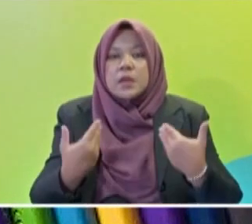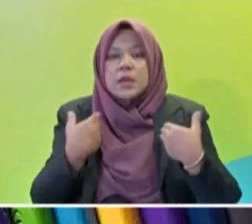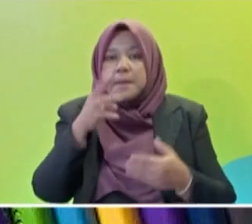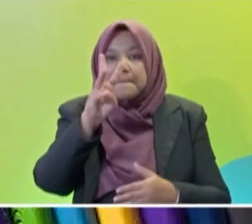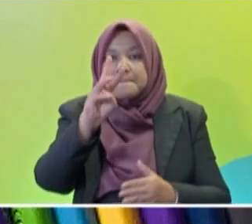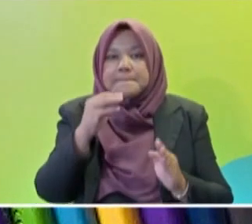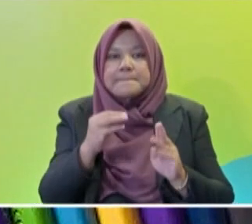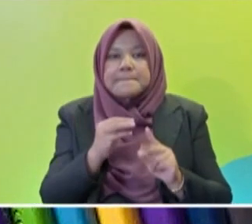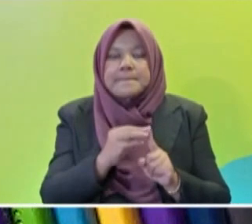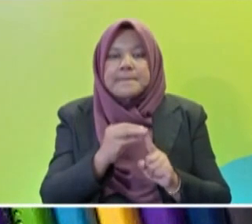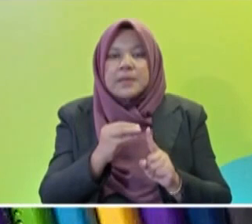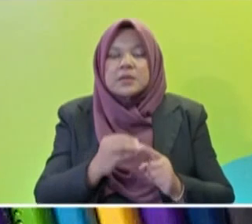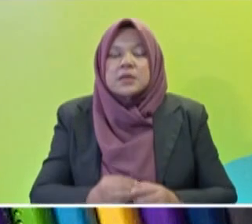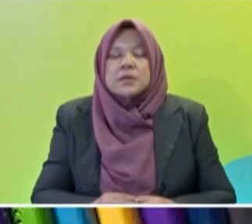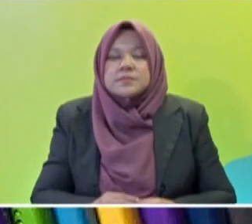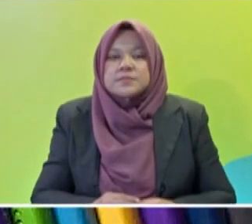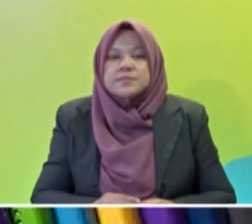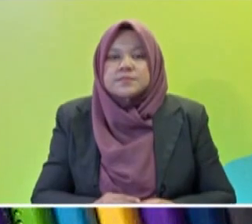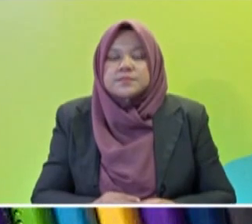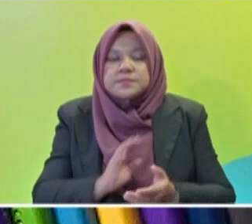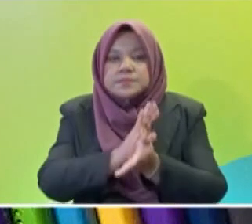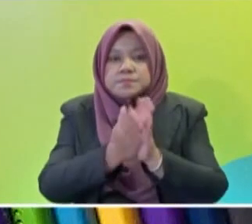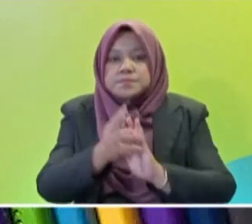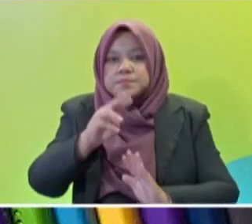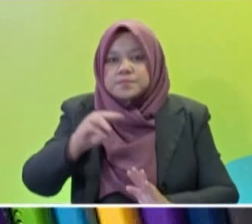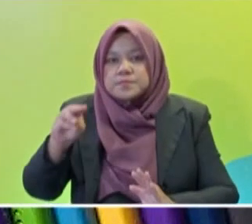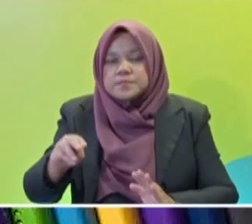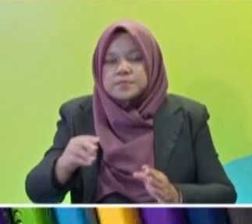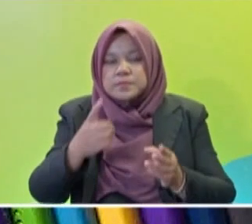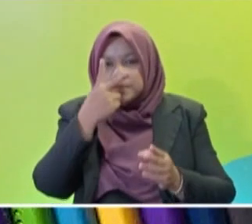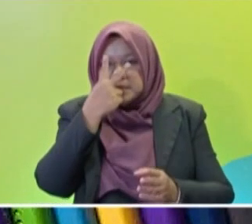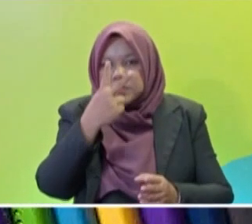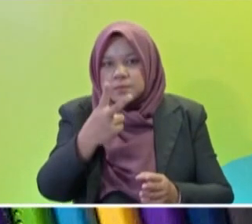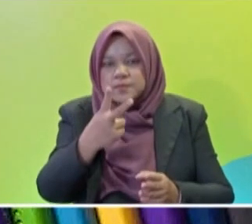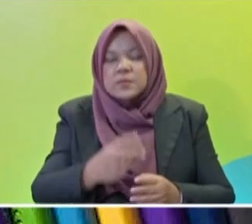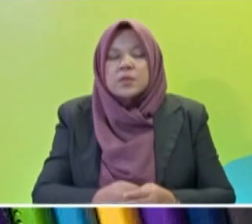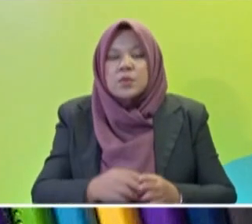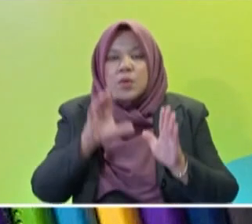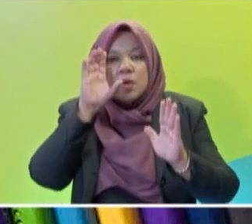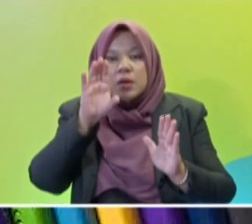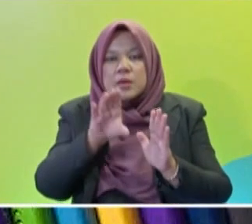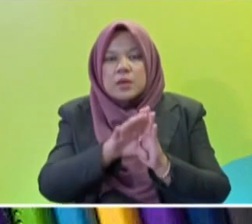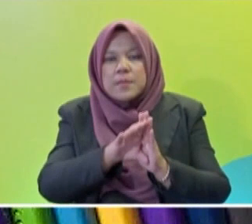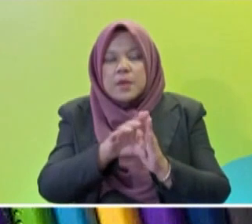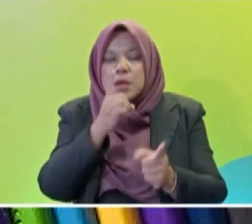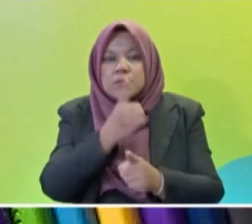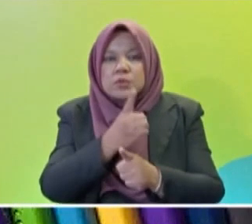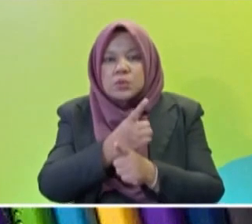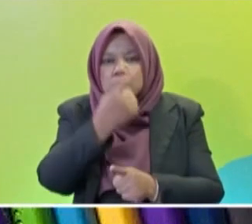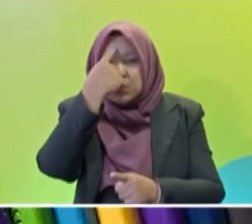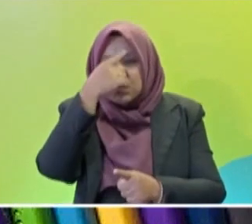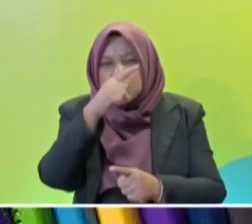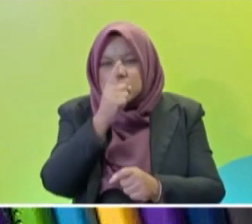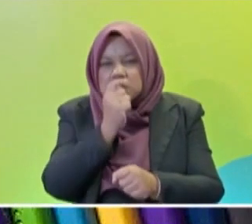maka 4 maka jadi murid-murid perlu perhatikan ilustrasi yang diberikan dengan teliti untuk menentukan